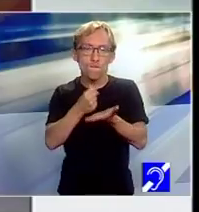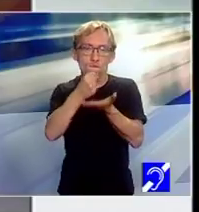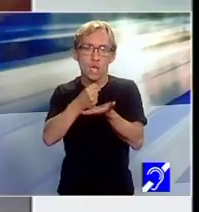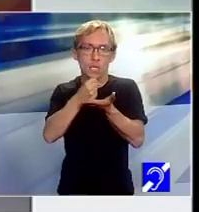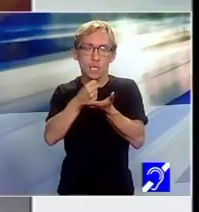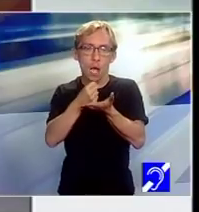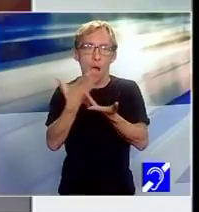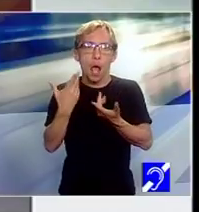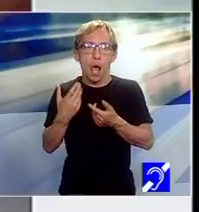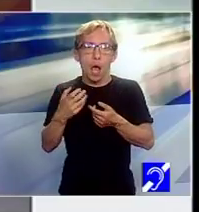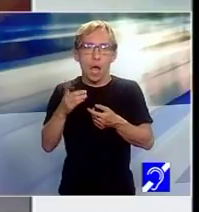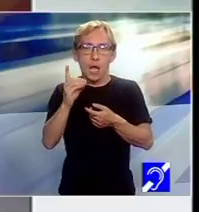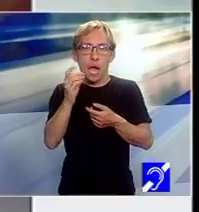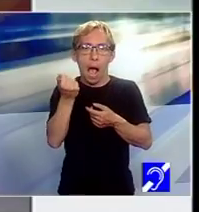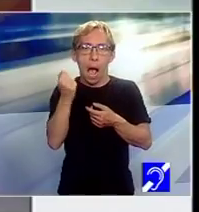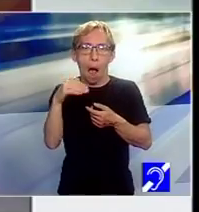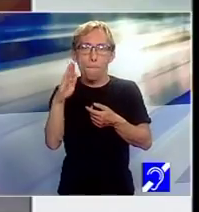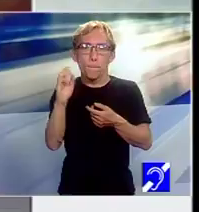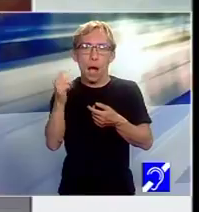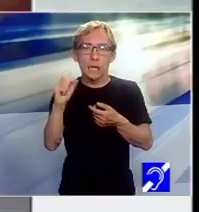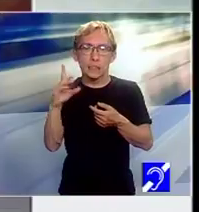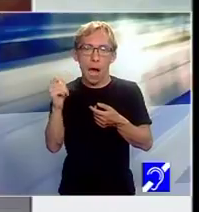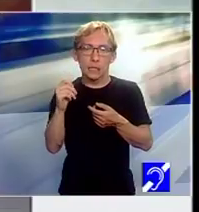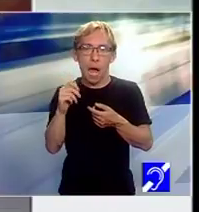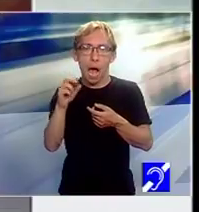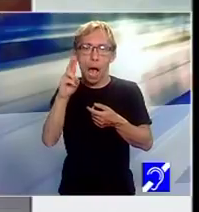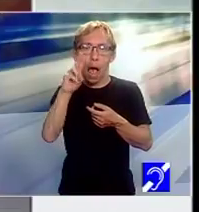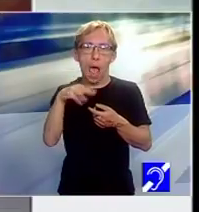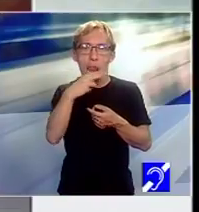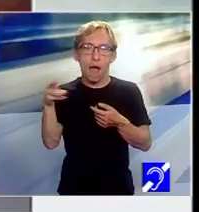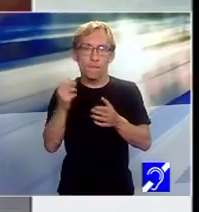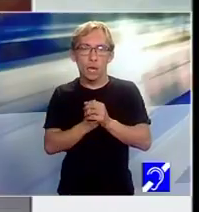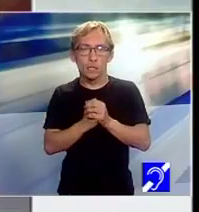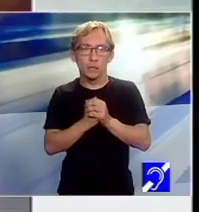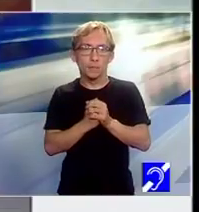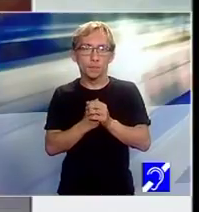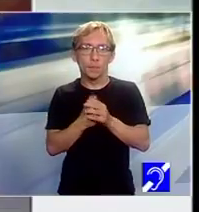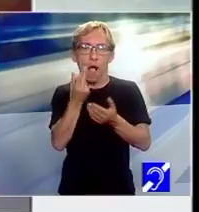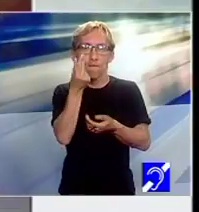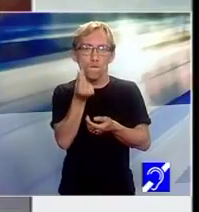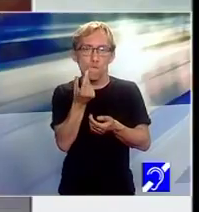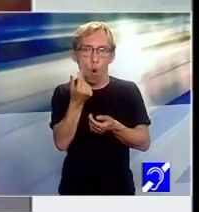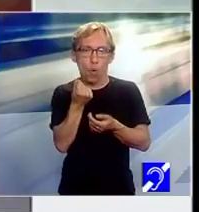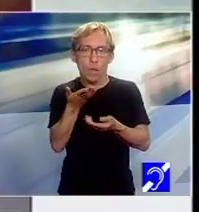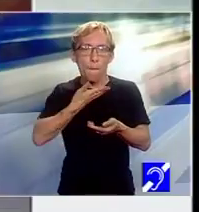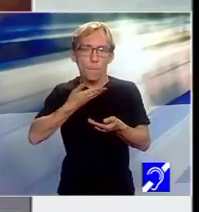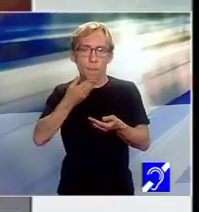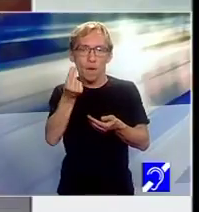ambasada Elveției și am reușit să atragem niște fonduri de contrapartidă. Am